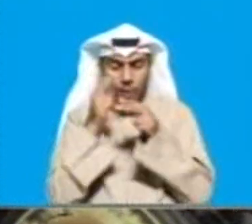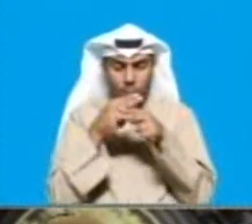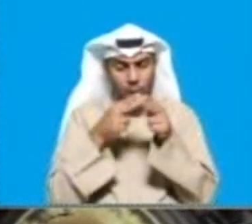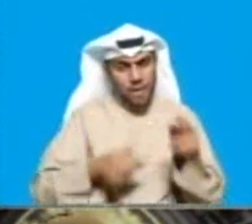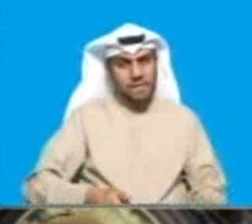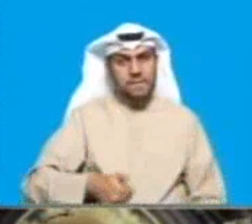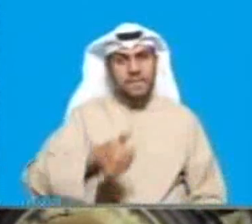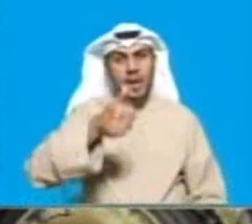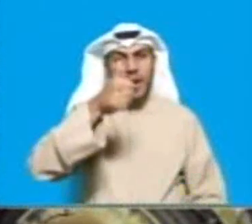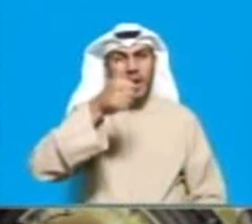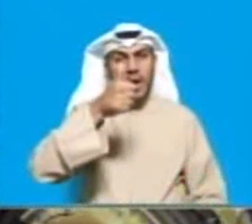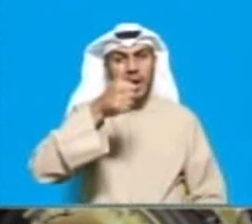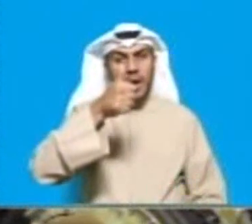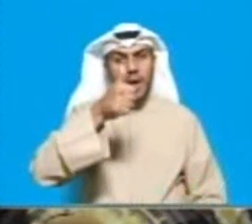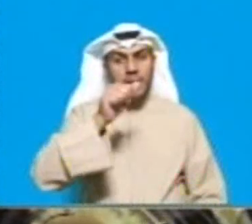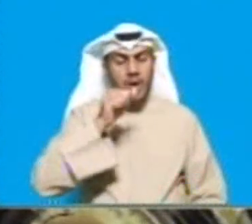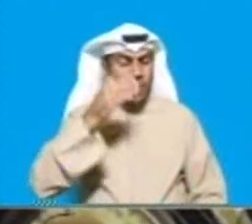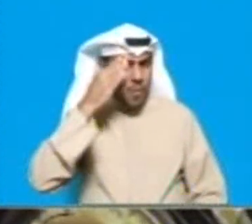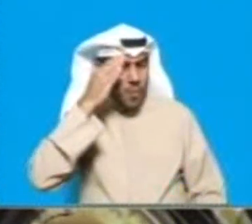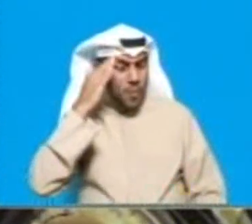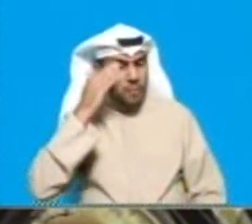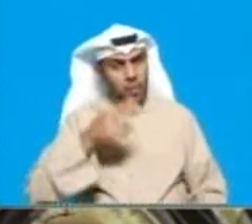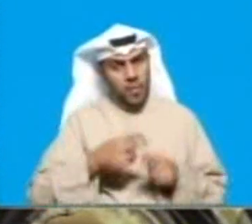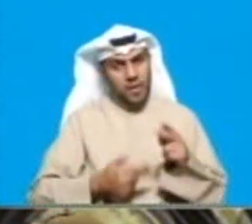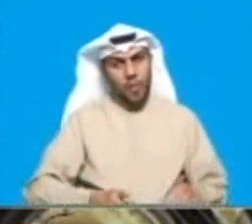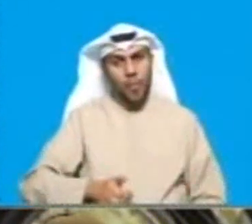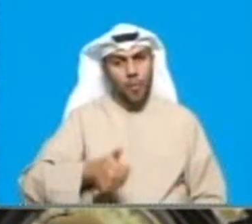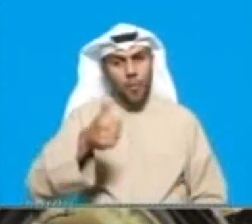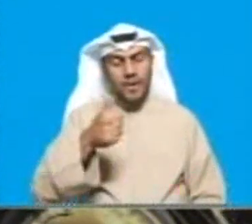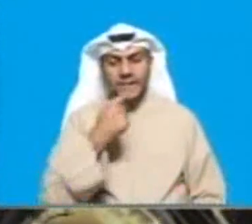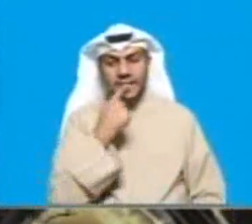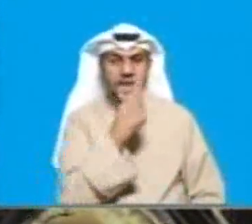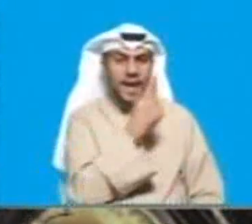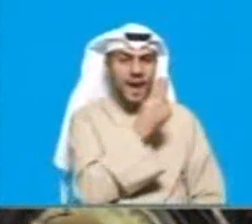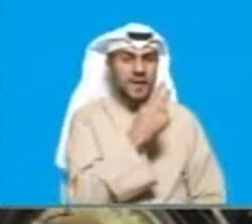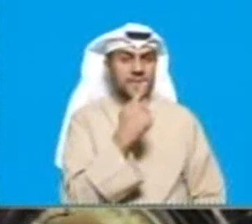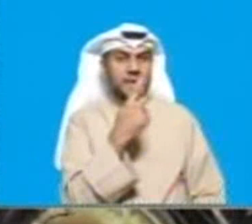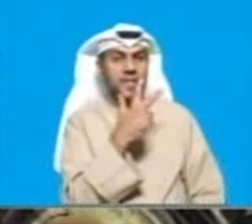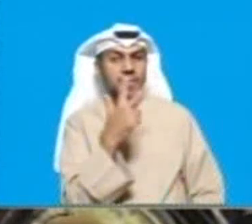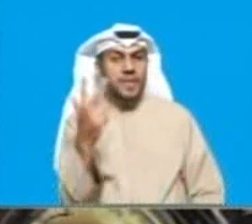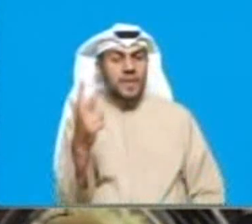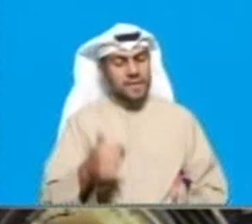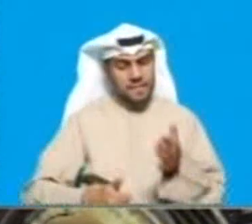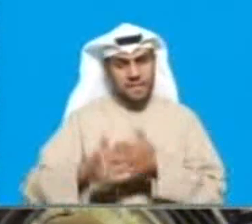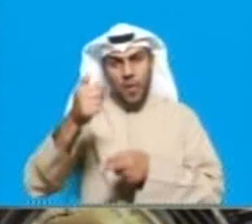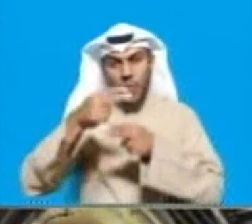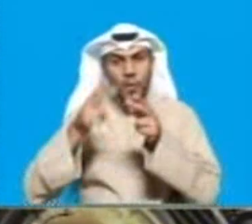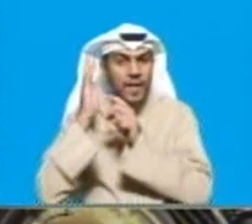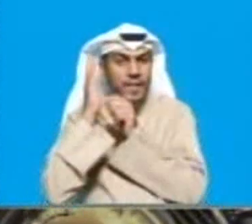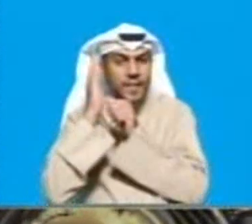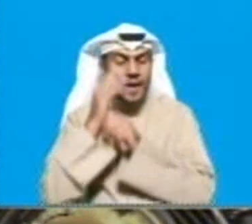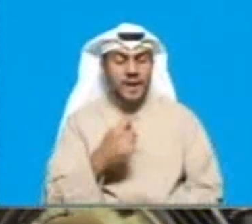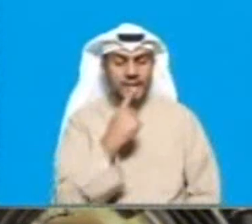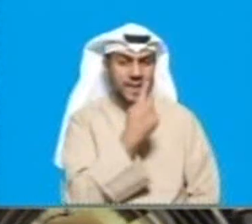المميزة التي قدمتها في مجال التبادلات البرامجية، وذلك خلال عام 2018، حصدة من خلاله ثمار